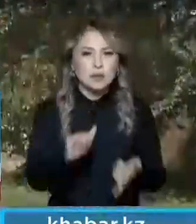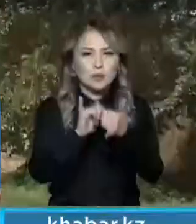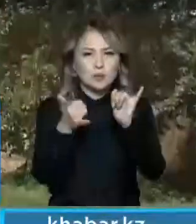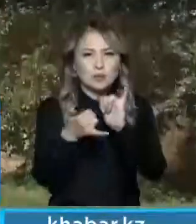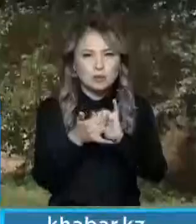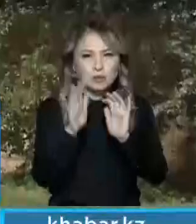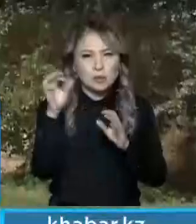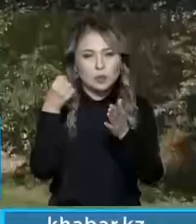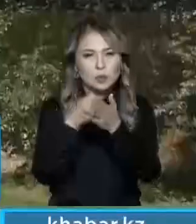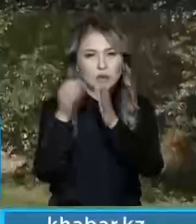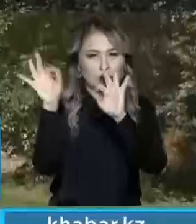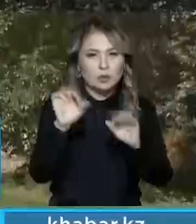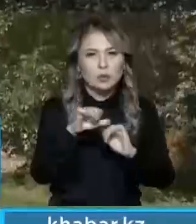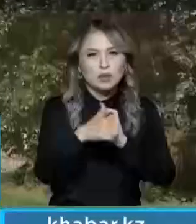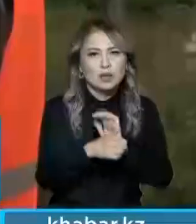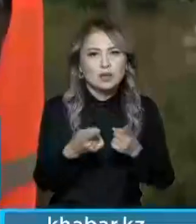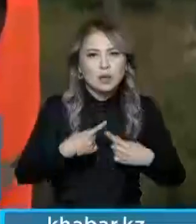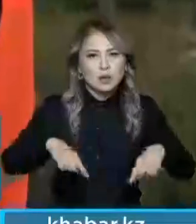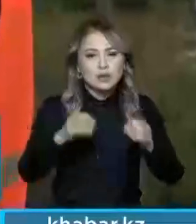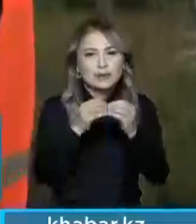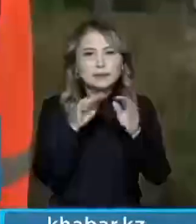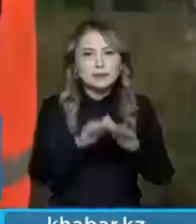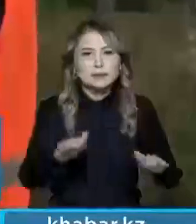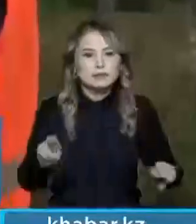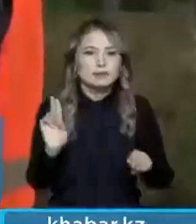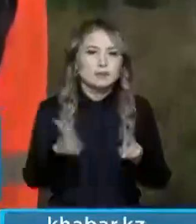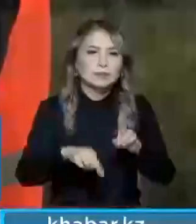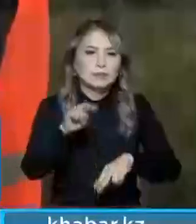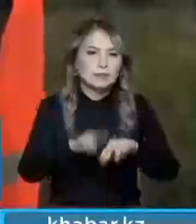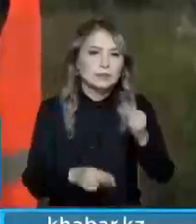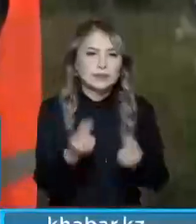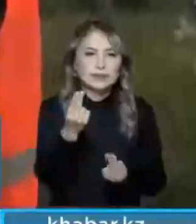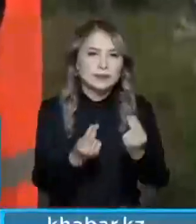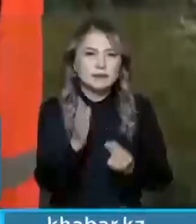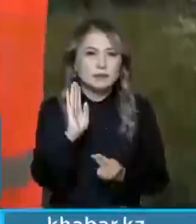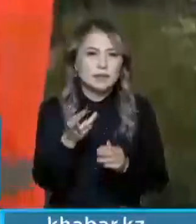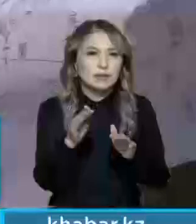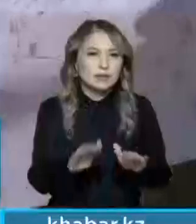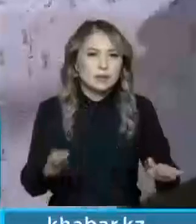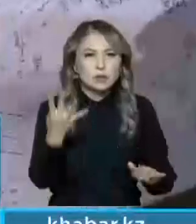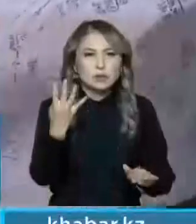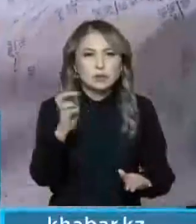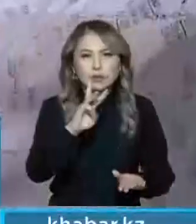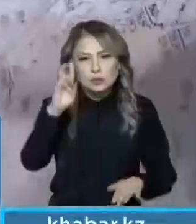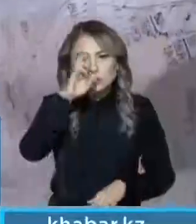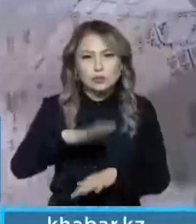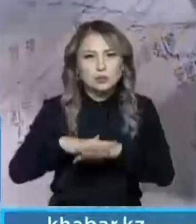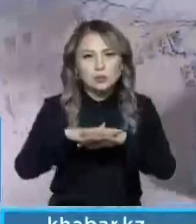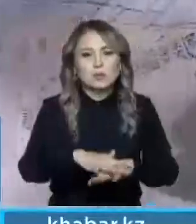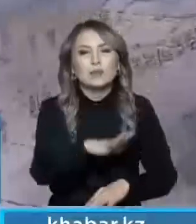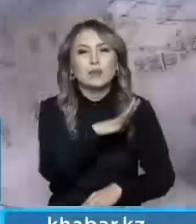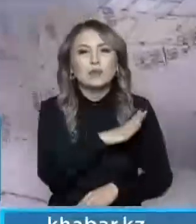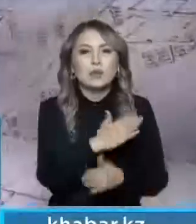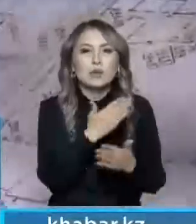Өскеменде күзге дейін 16 аула және 10 балалар алаңы салынады. Бұл үшін қала бюджетінен 400 миллион теңгеден аса қаражат